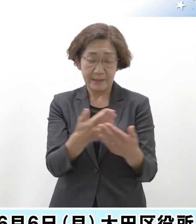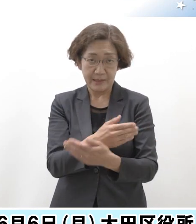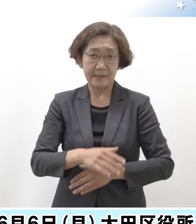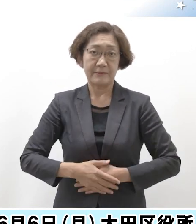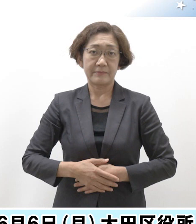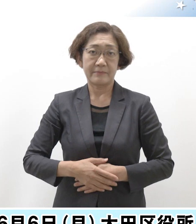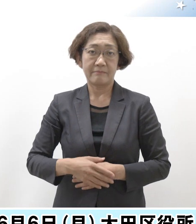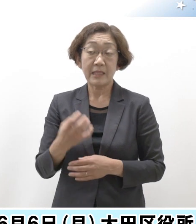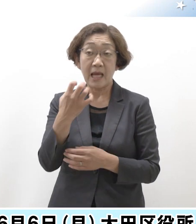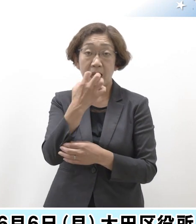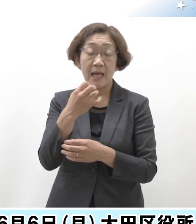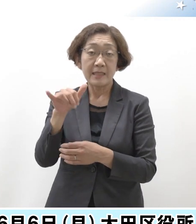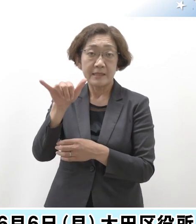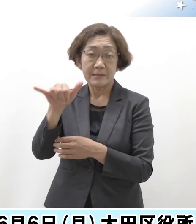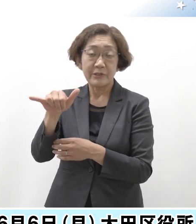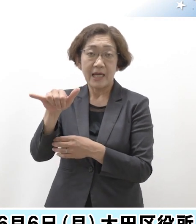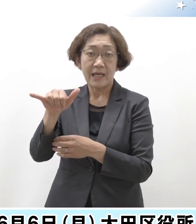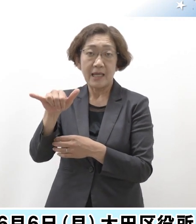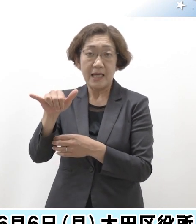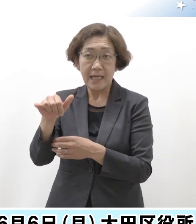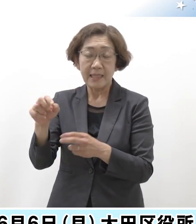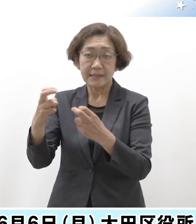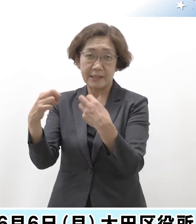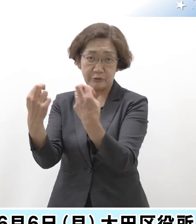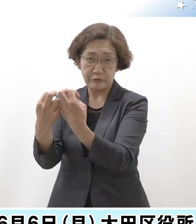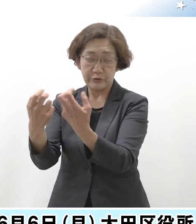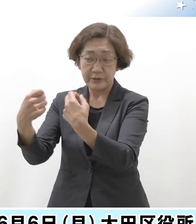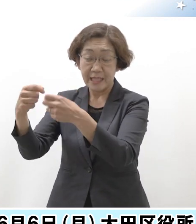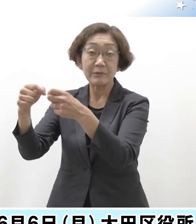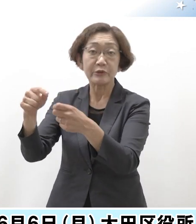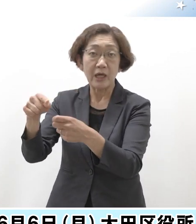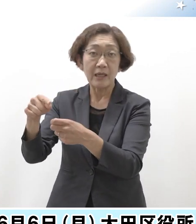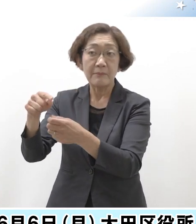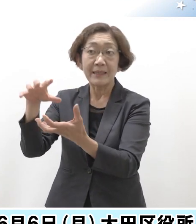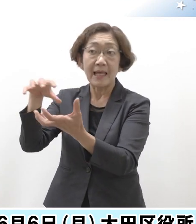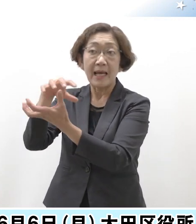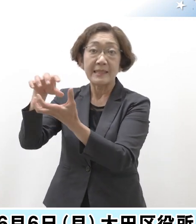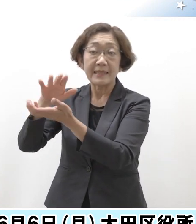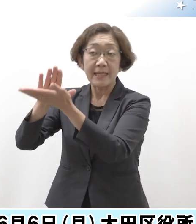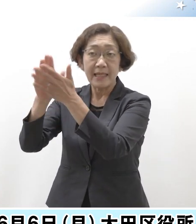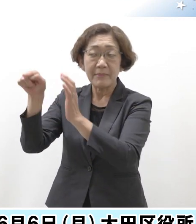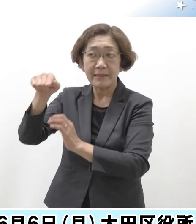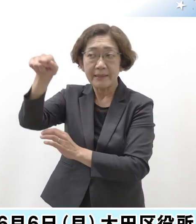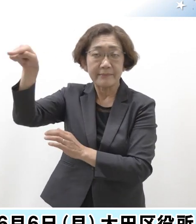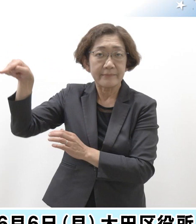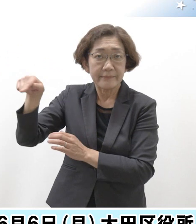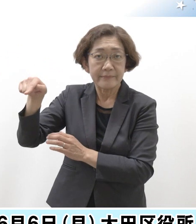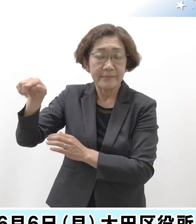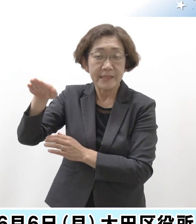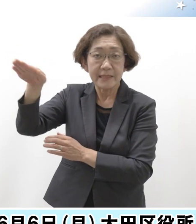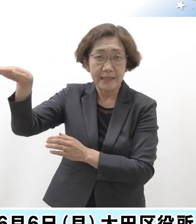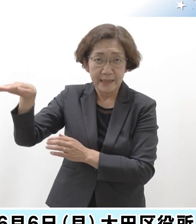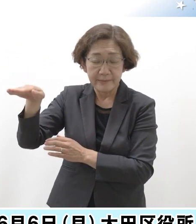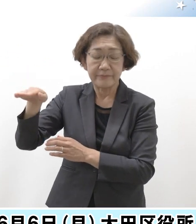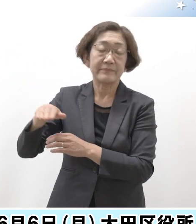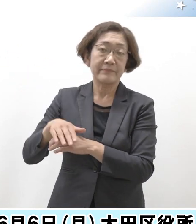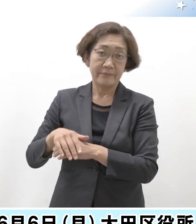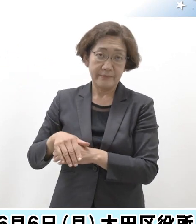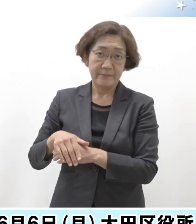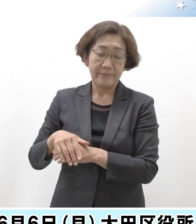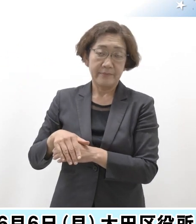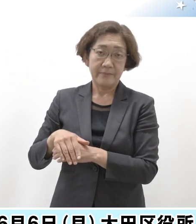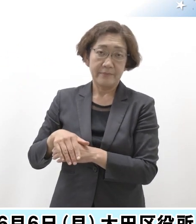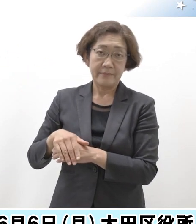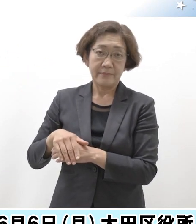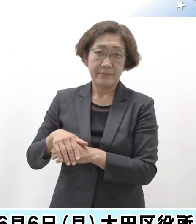谷、新宿、池袋などの都市や和光、所沢、川越など埼玉県方向